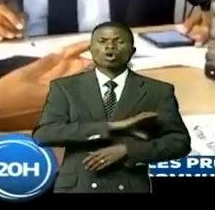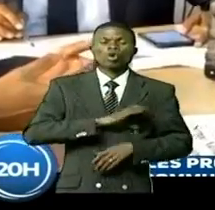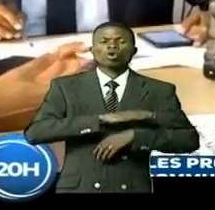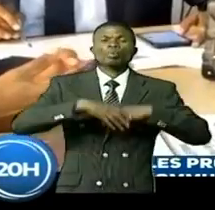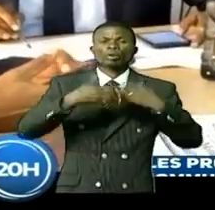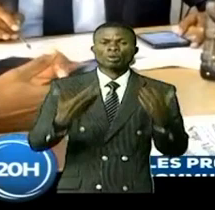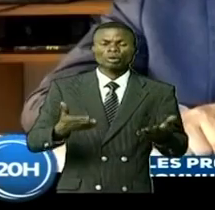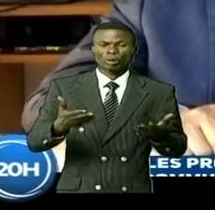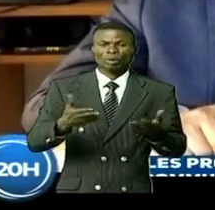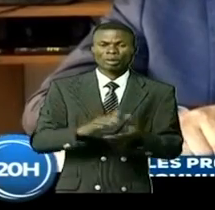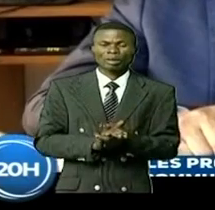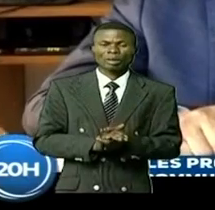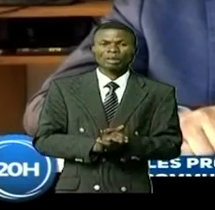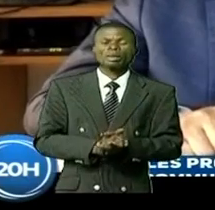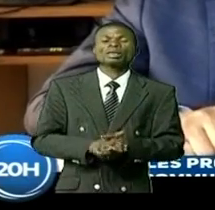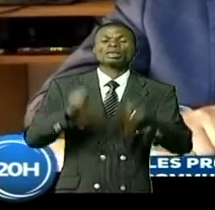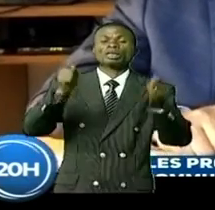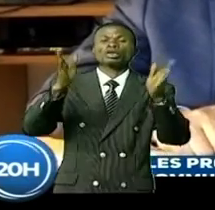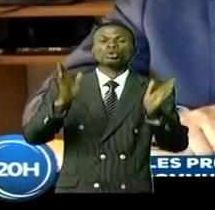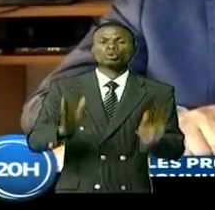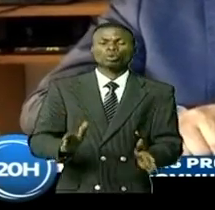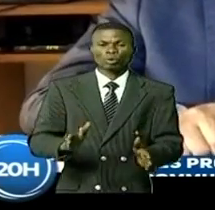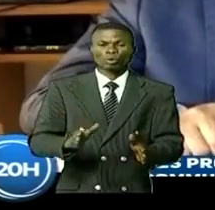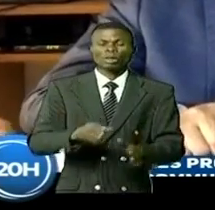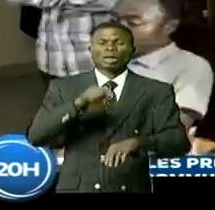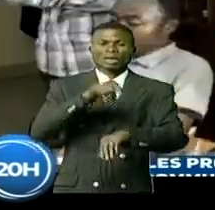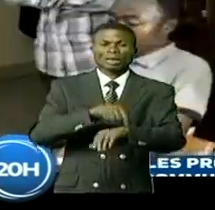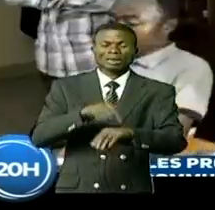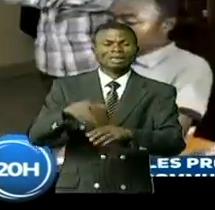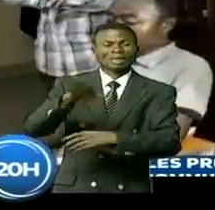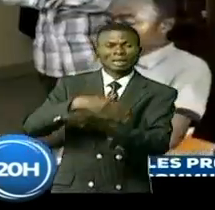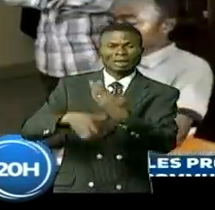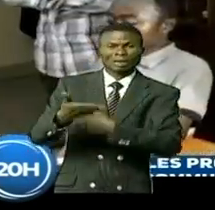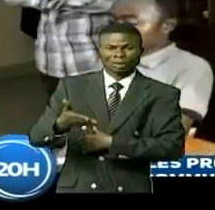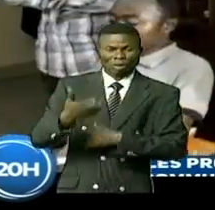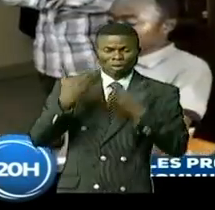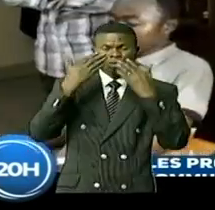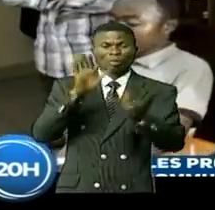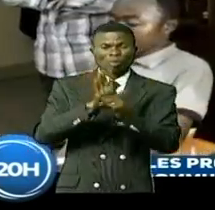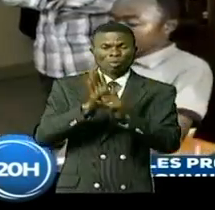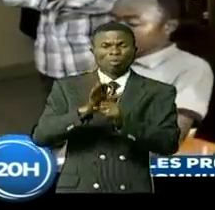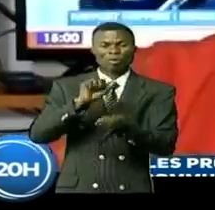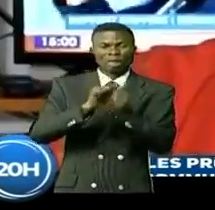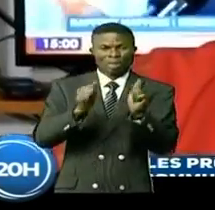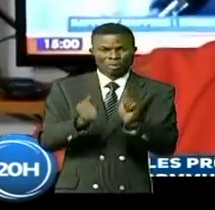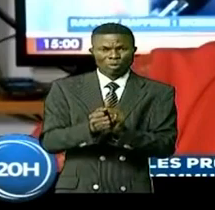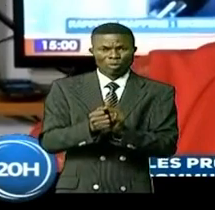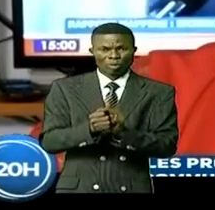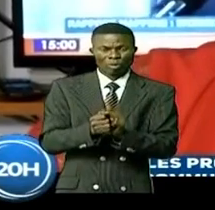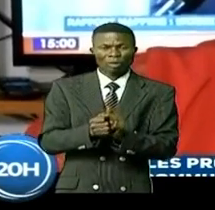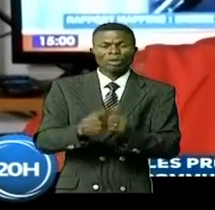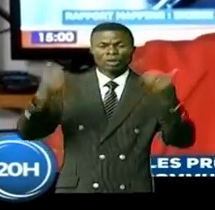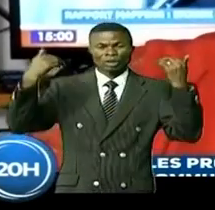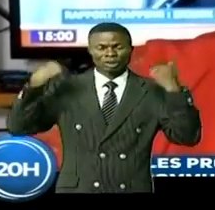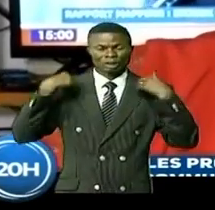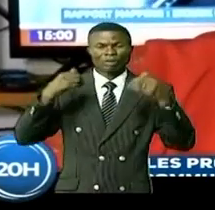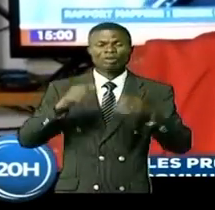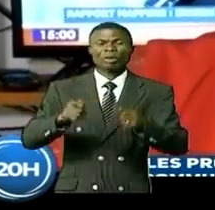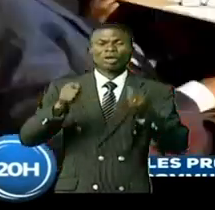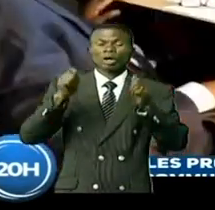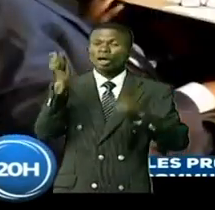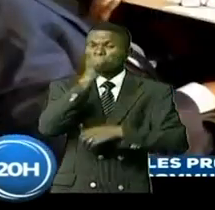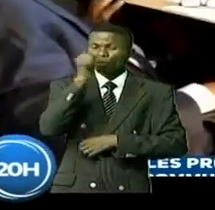comporter les maisons et agents de presse durant cette période trouble? Voilà autant de questions auxquelles les chevaliers de la plume et du